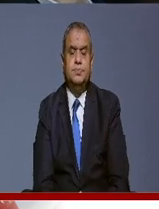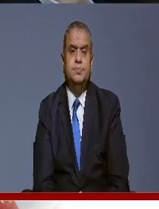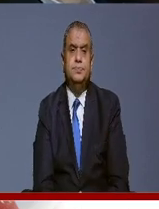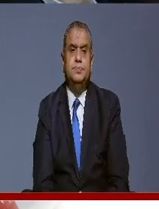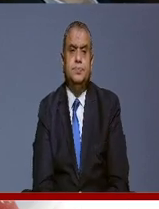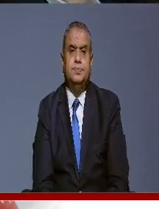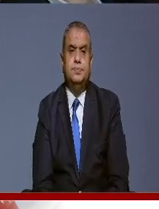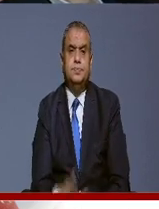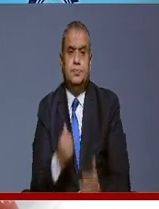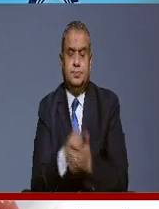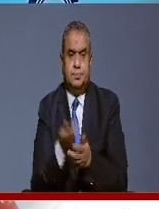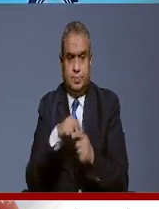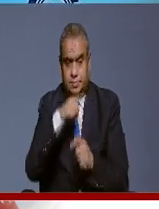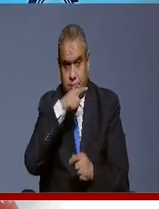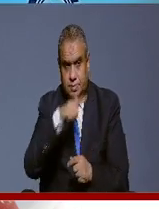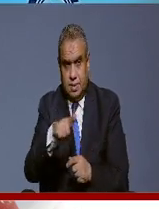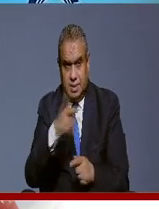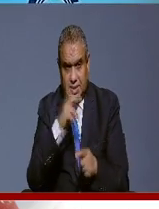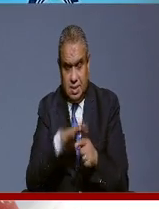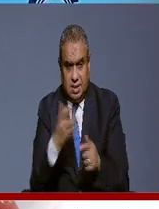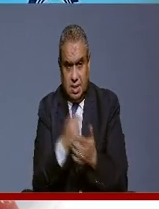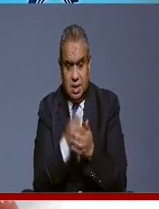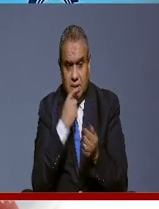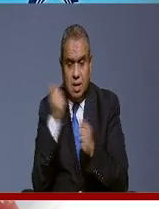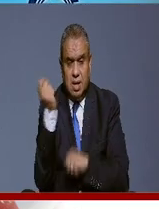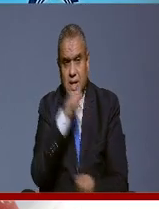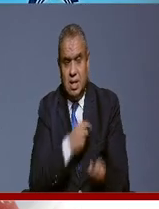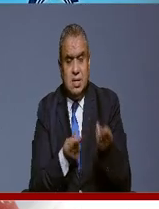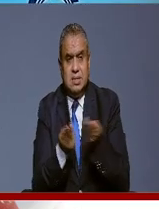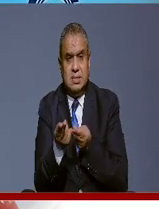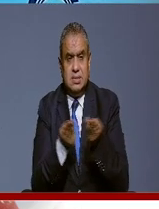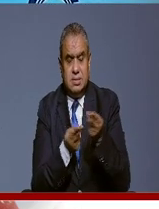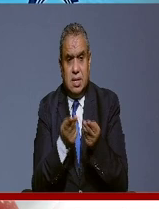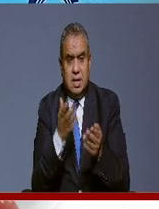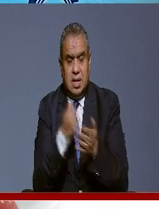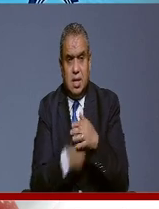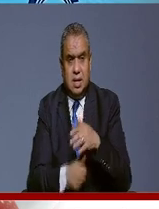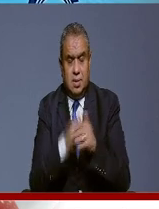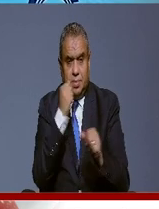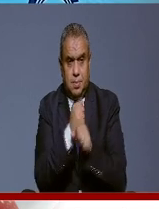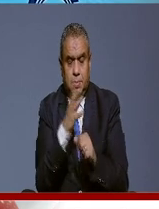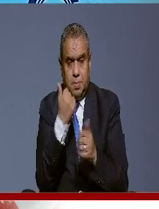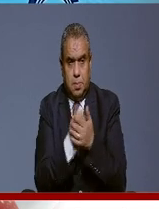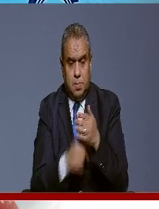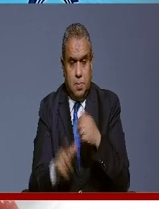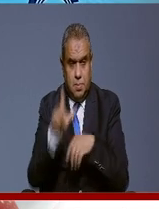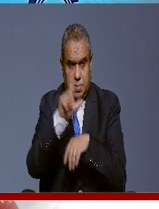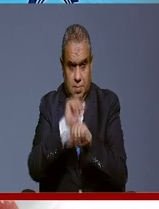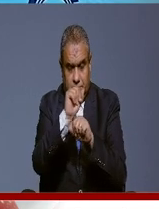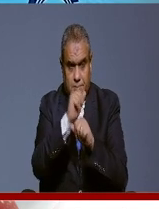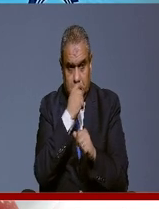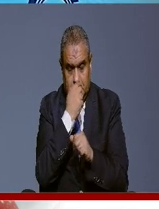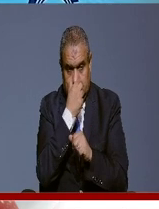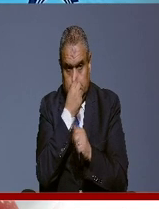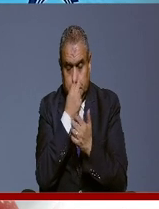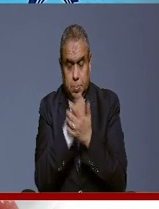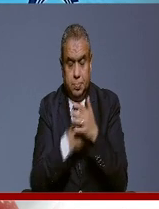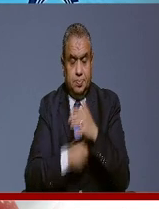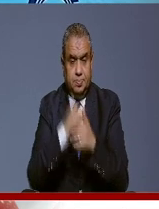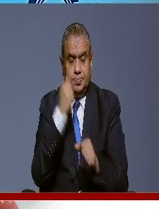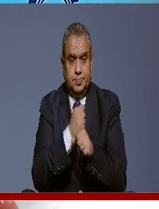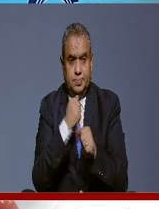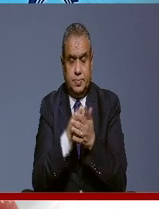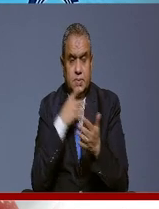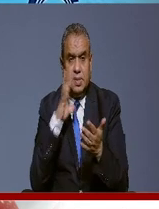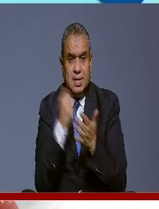لكن زي ما قلت لحضرتك قبل كده، يمكن احنا الصناعه بنعتبر نفسنا يعني خط الدفاع التاني